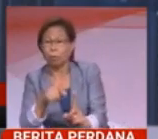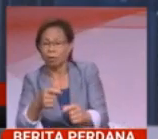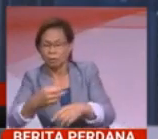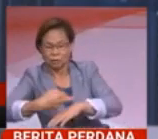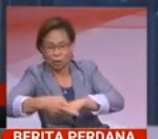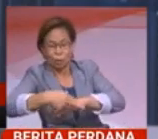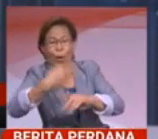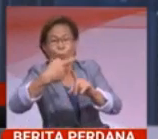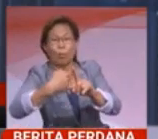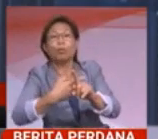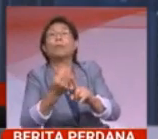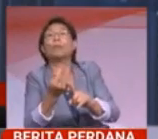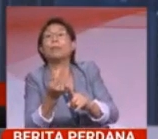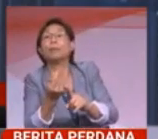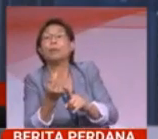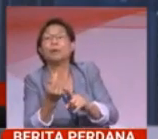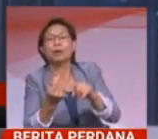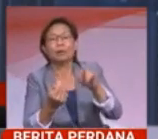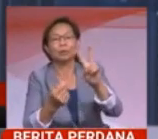sewaan bulanan serendah